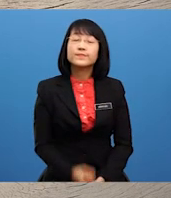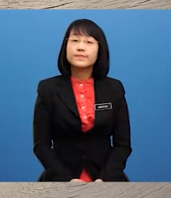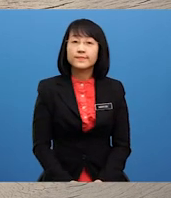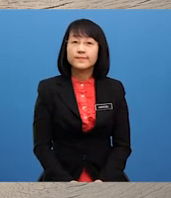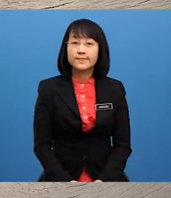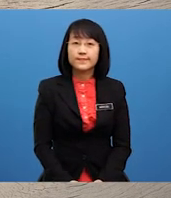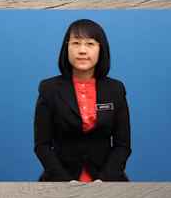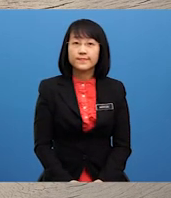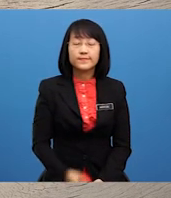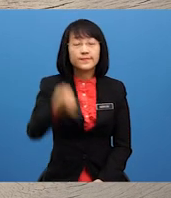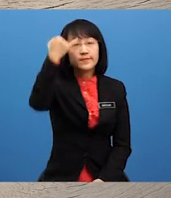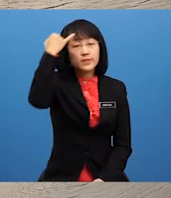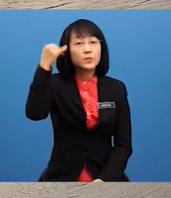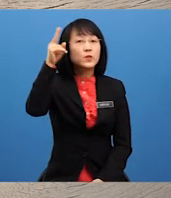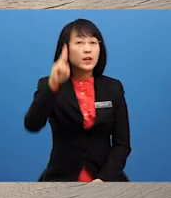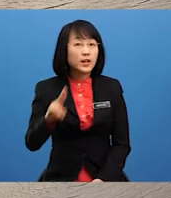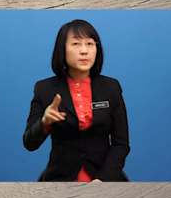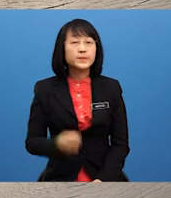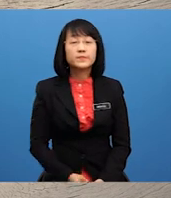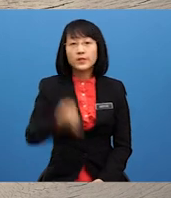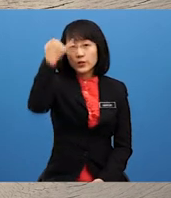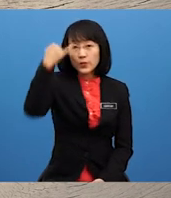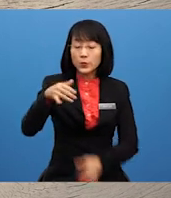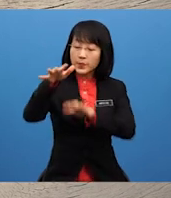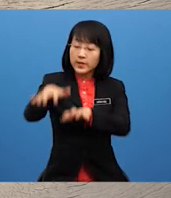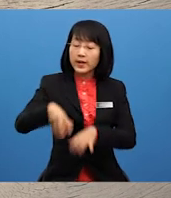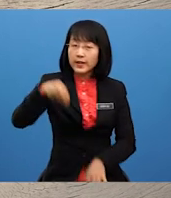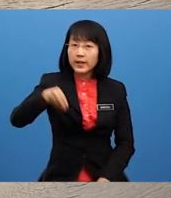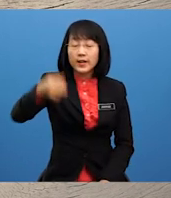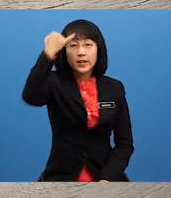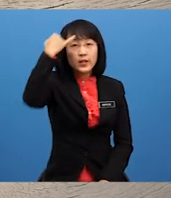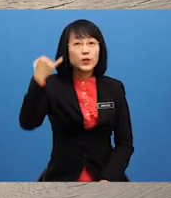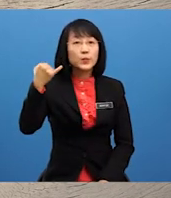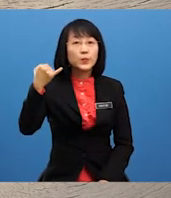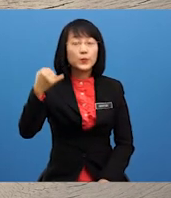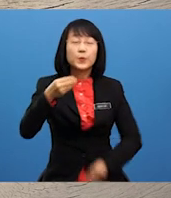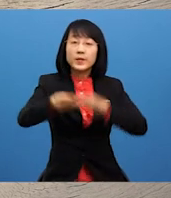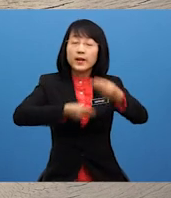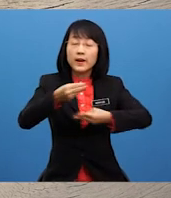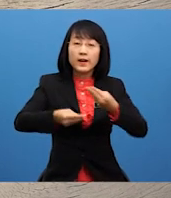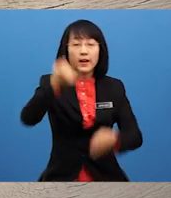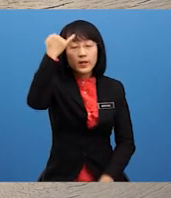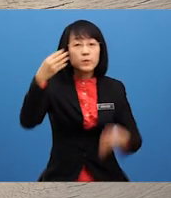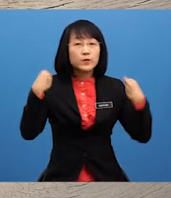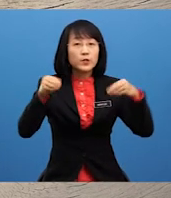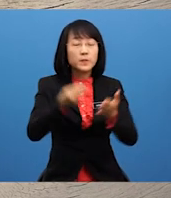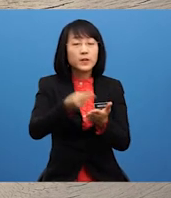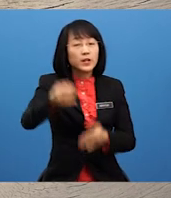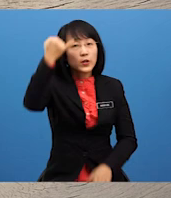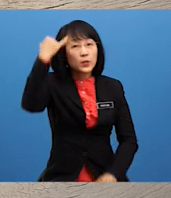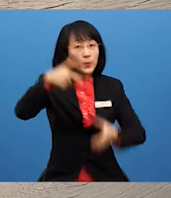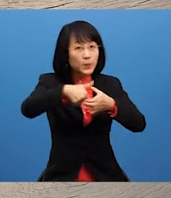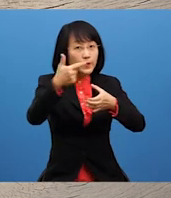Antaranya adalah ilmu agama, ilmu pertanian, ilmu perniagaan, ilmu perdagangan, ilmu perlombongan,